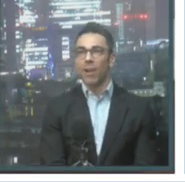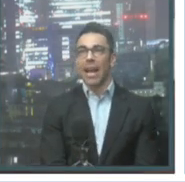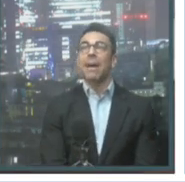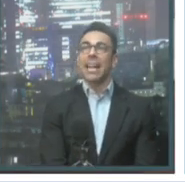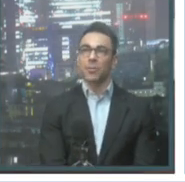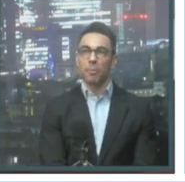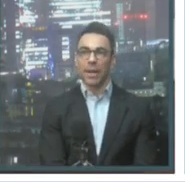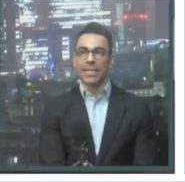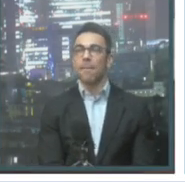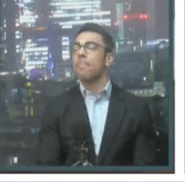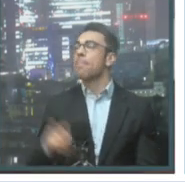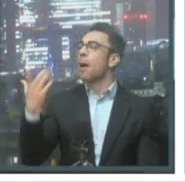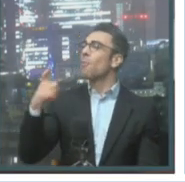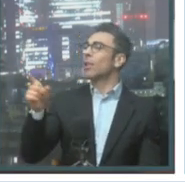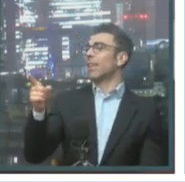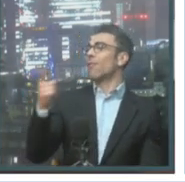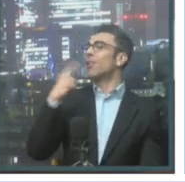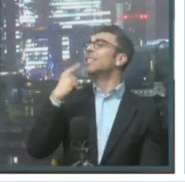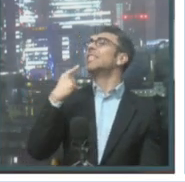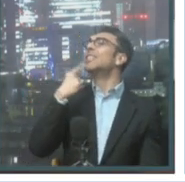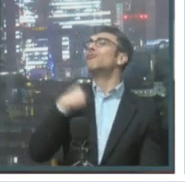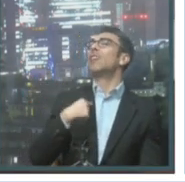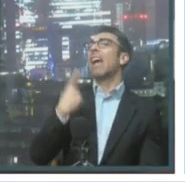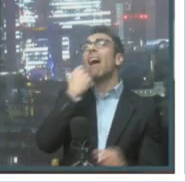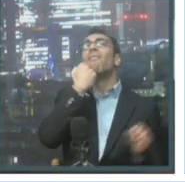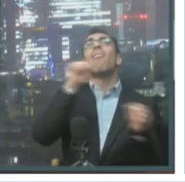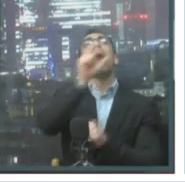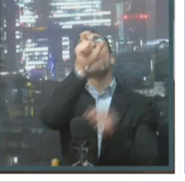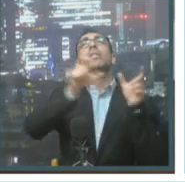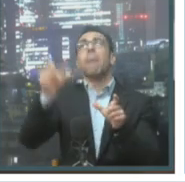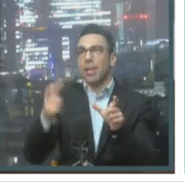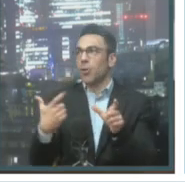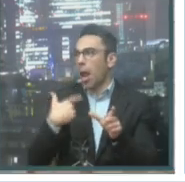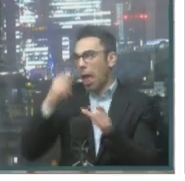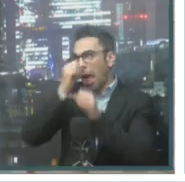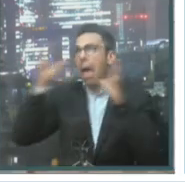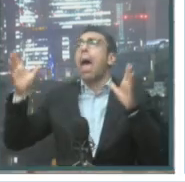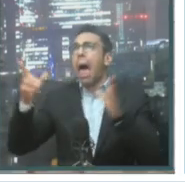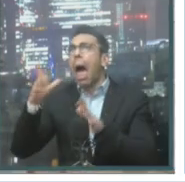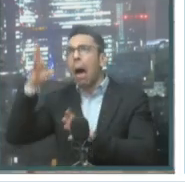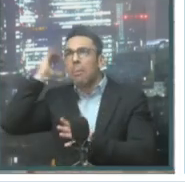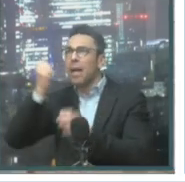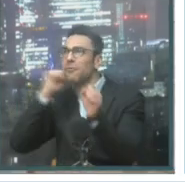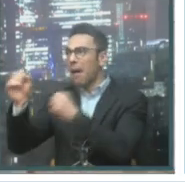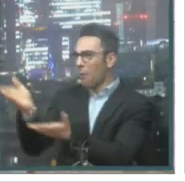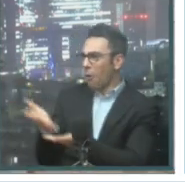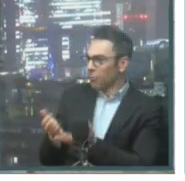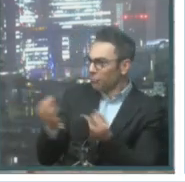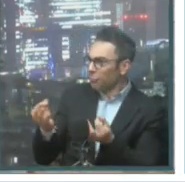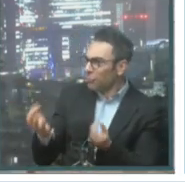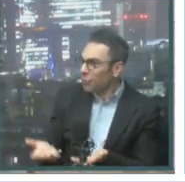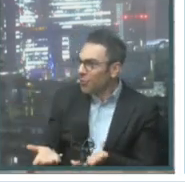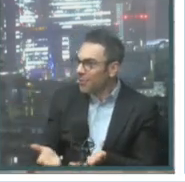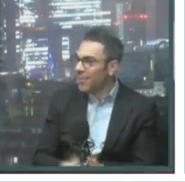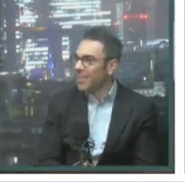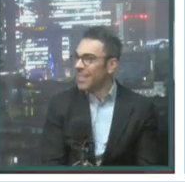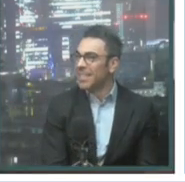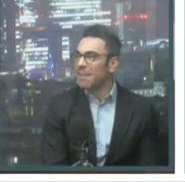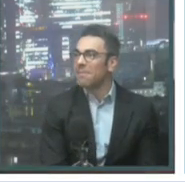possiamo lavorare da vera salari parlavi di gente famosa losma ovviamente rinvenimenti quindi prati o no sono giustamente